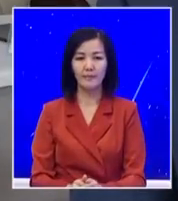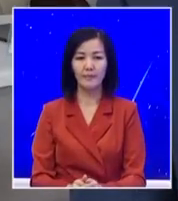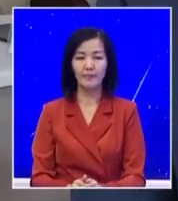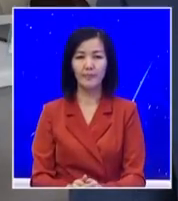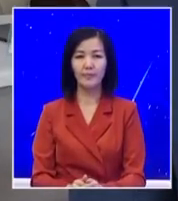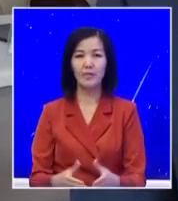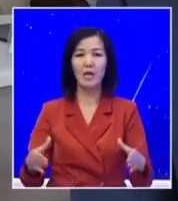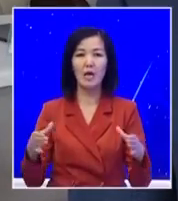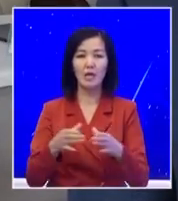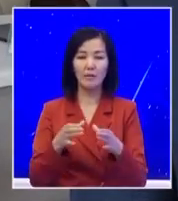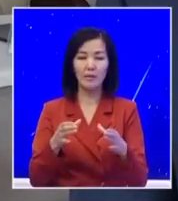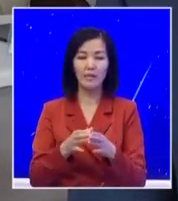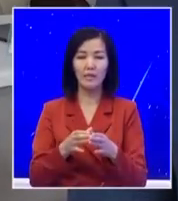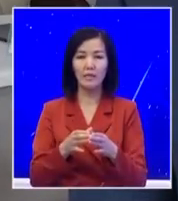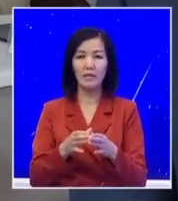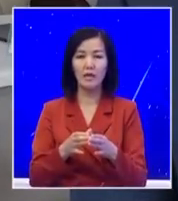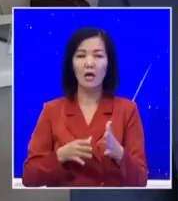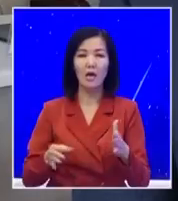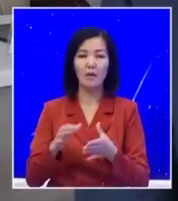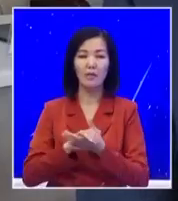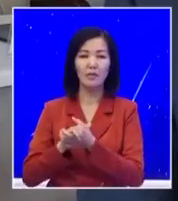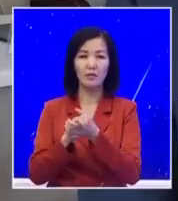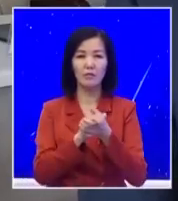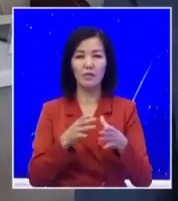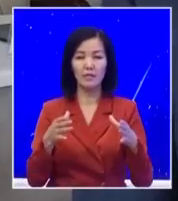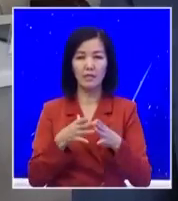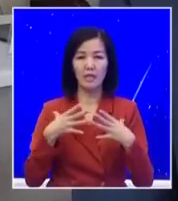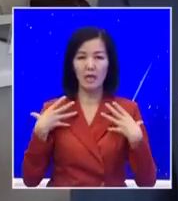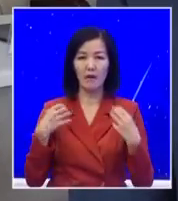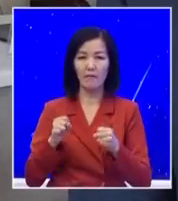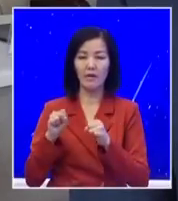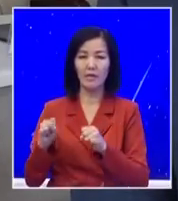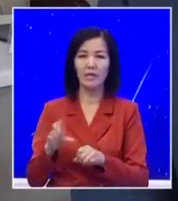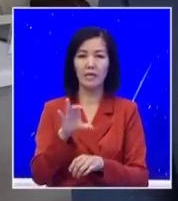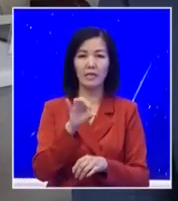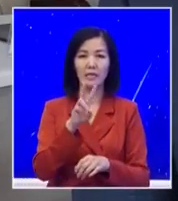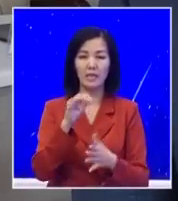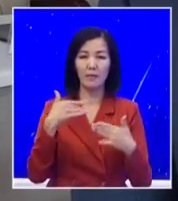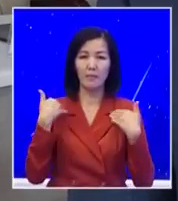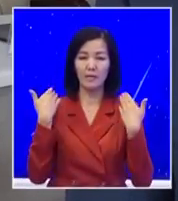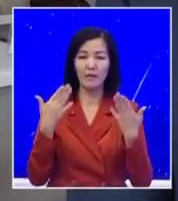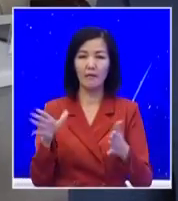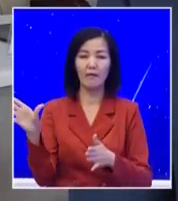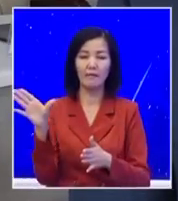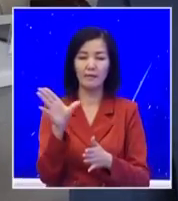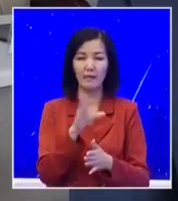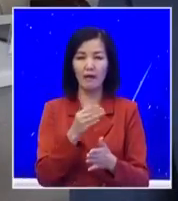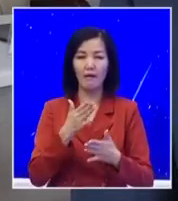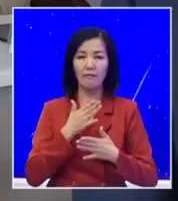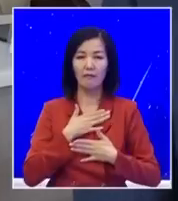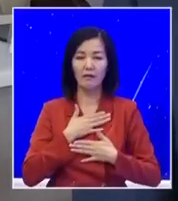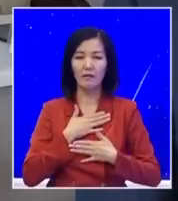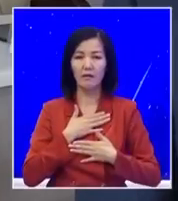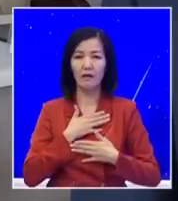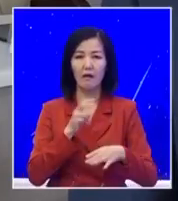Комитет областного профессионального союза работников системы здравоохранения СЕНМ поздравляет всех наших